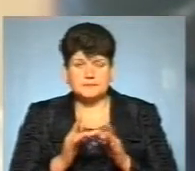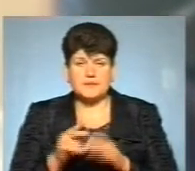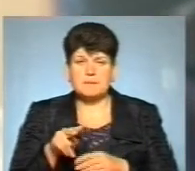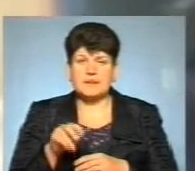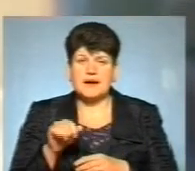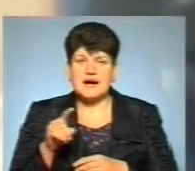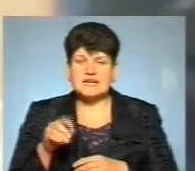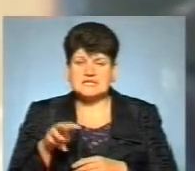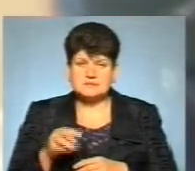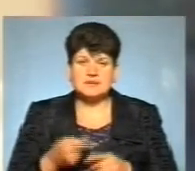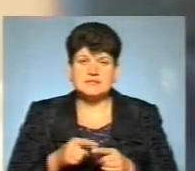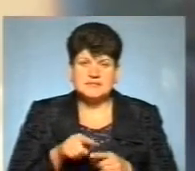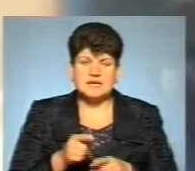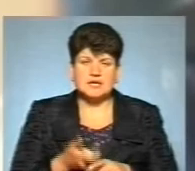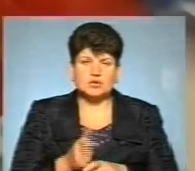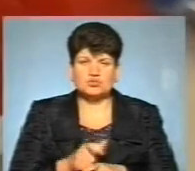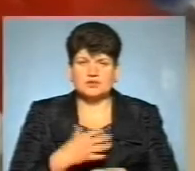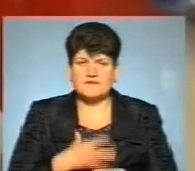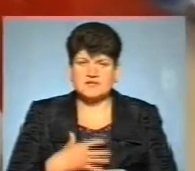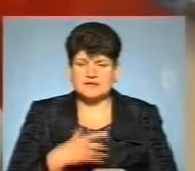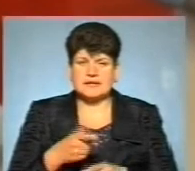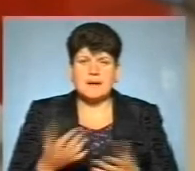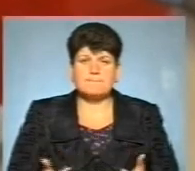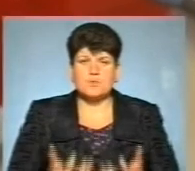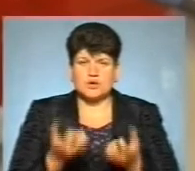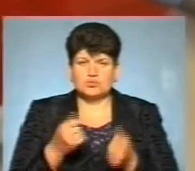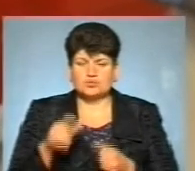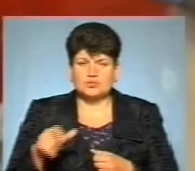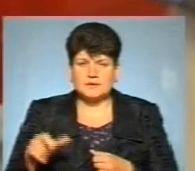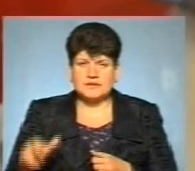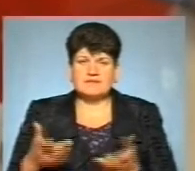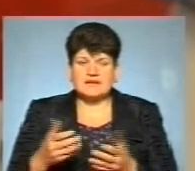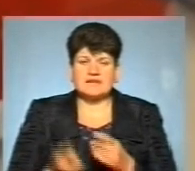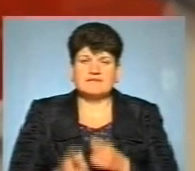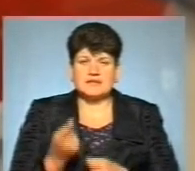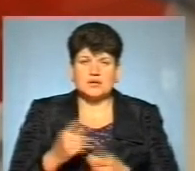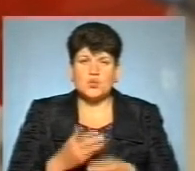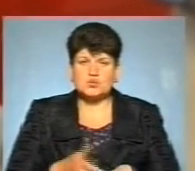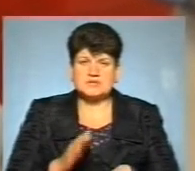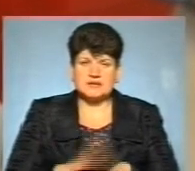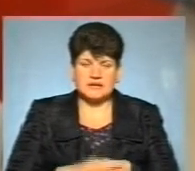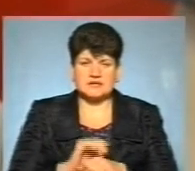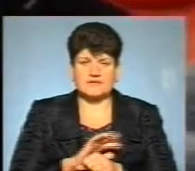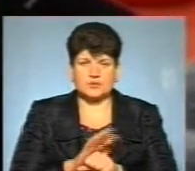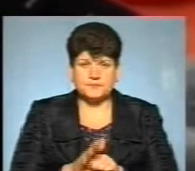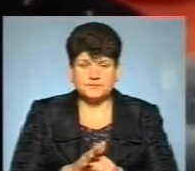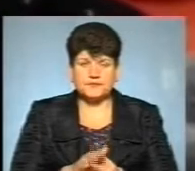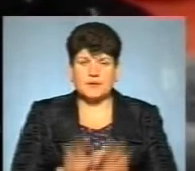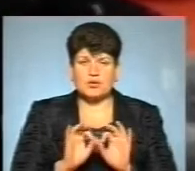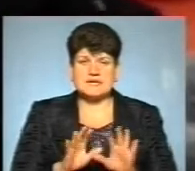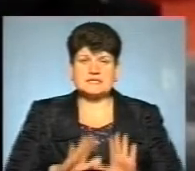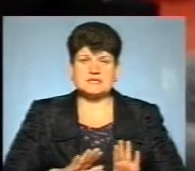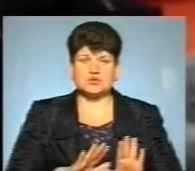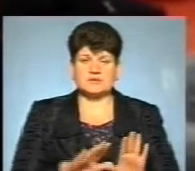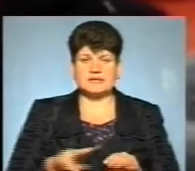крові таких донорів є надзвичайно важливою для порятунку життя людей, у яких виникли ускладнення від коронавірусу, пояснює